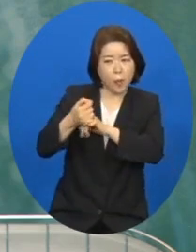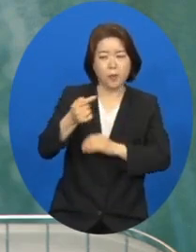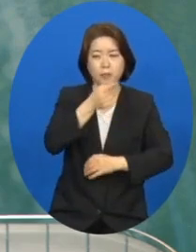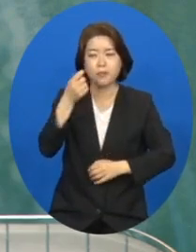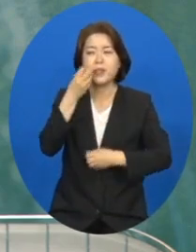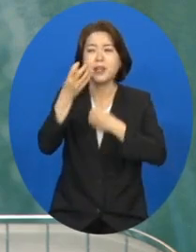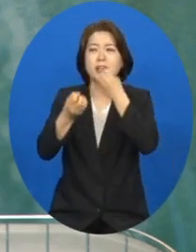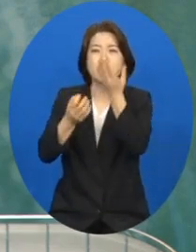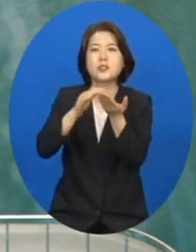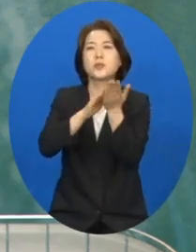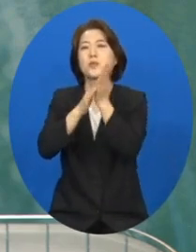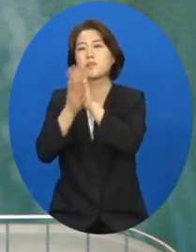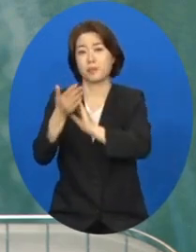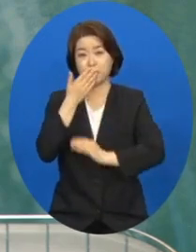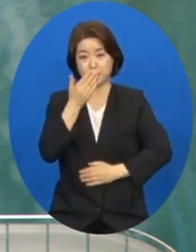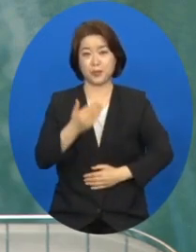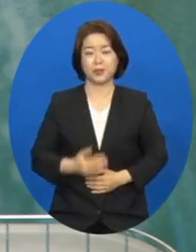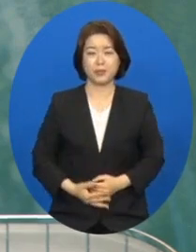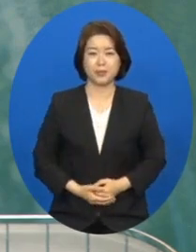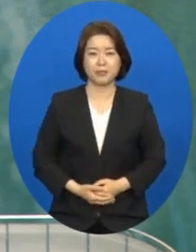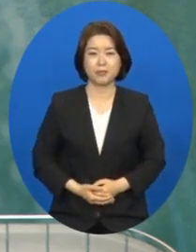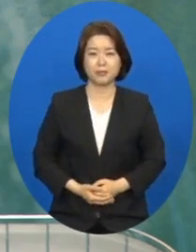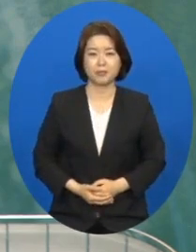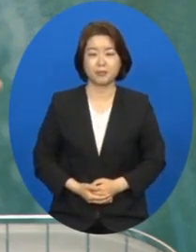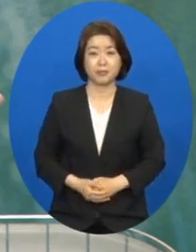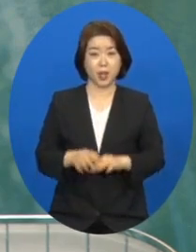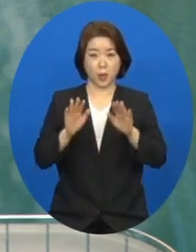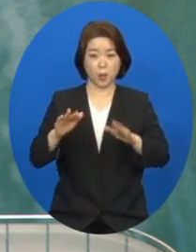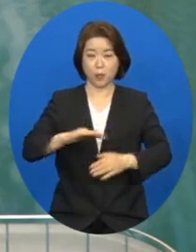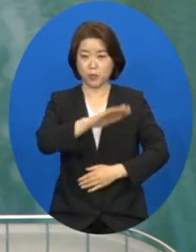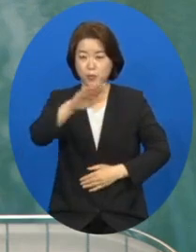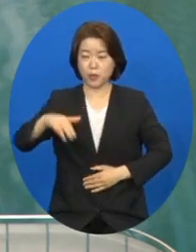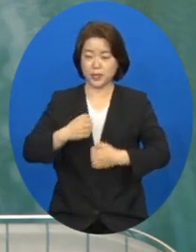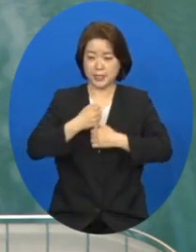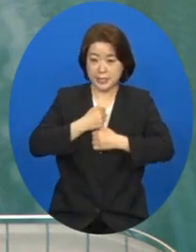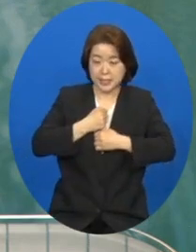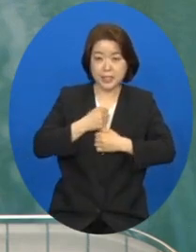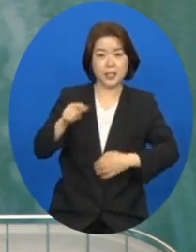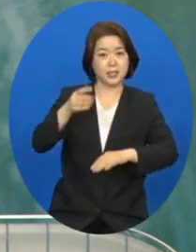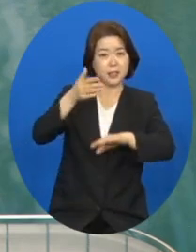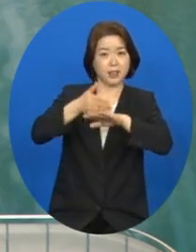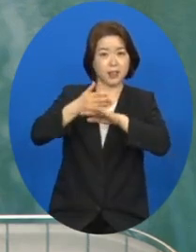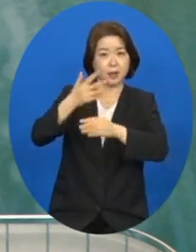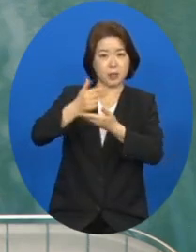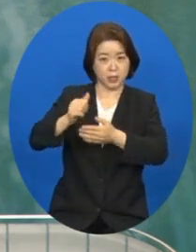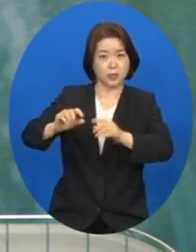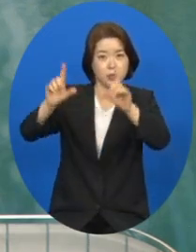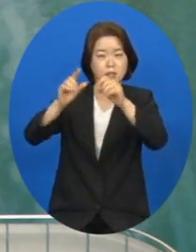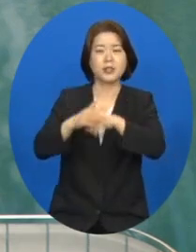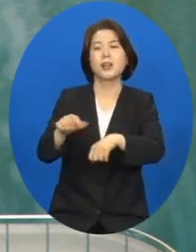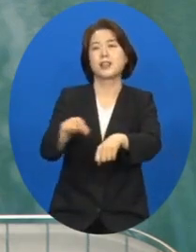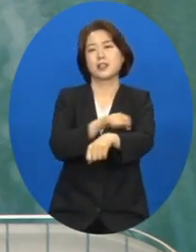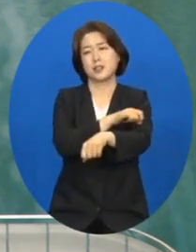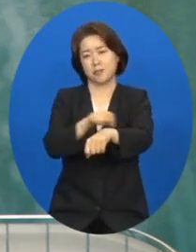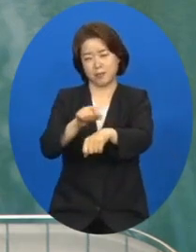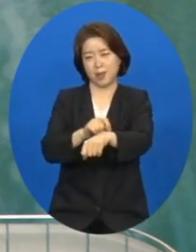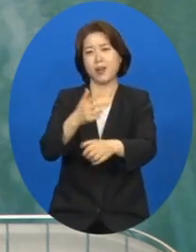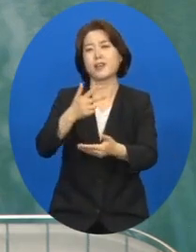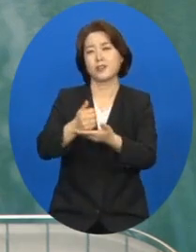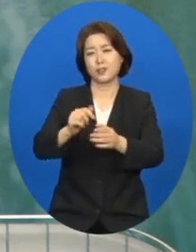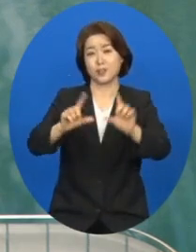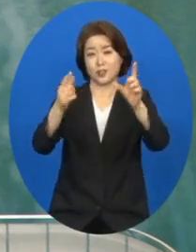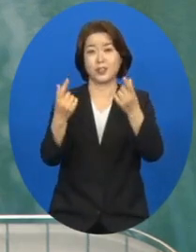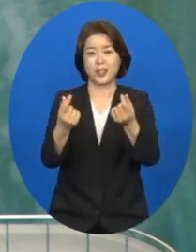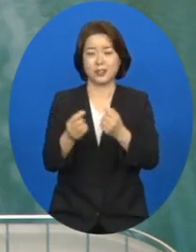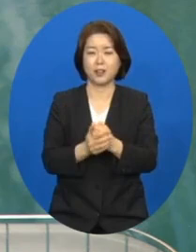되게 될 것입니다. 오늘 우리가 지키는 이 감사주일은 아주 특별한 감사주일입니다.